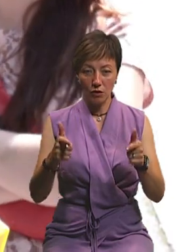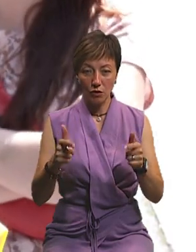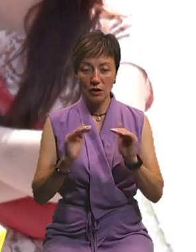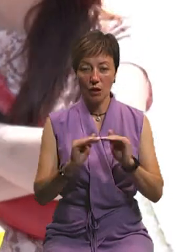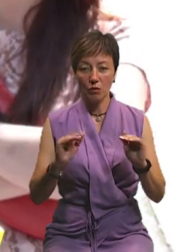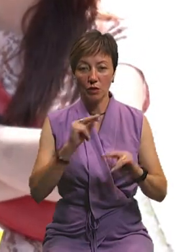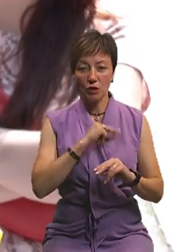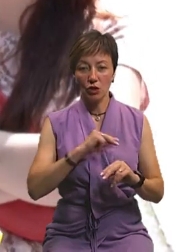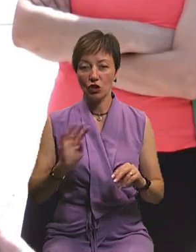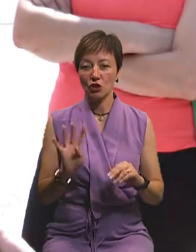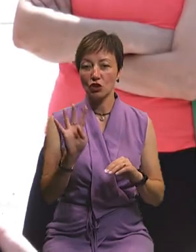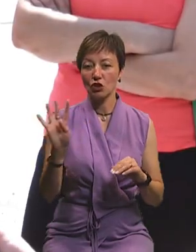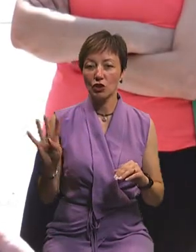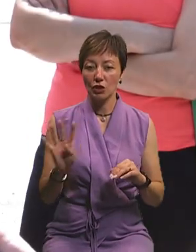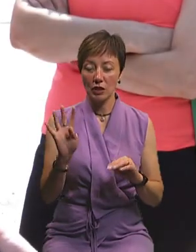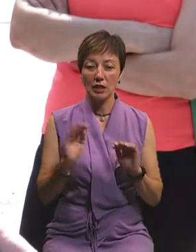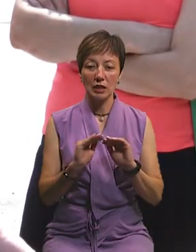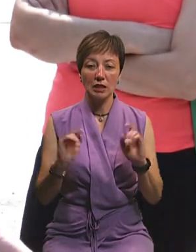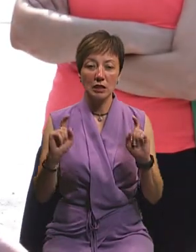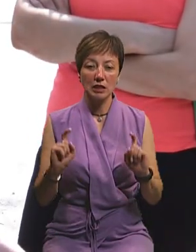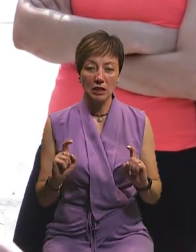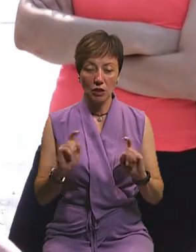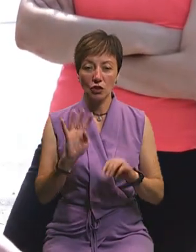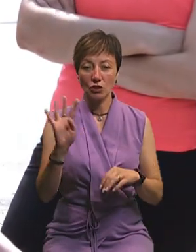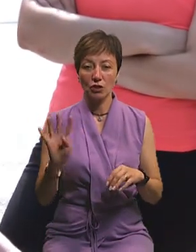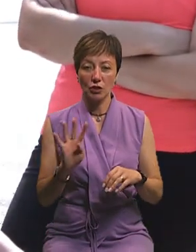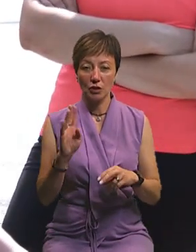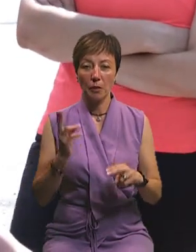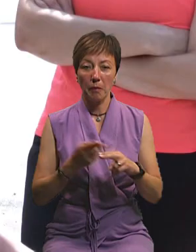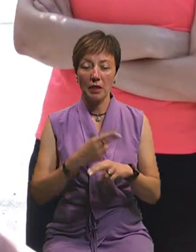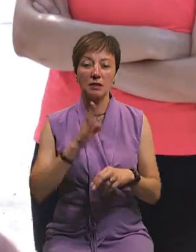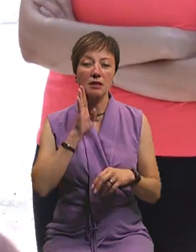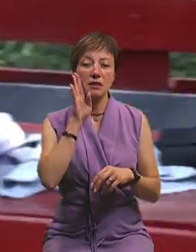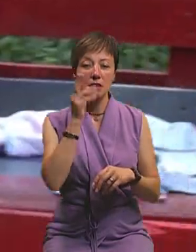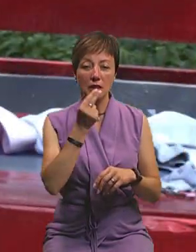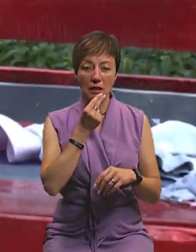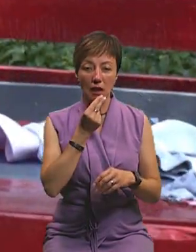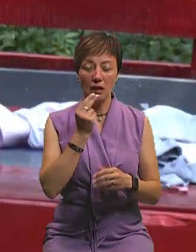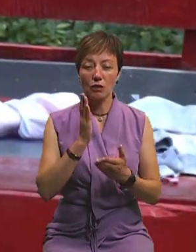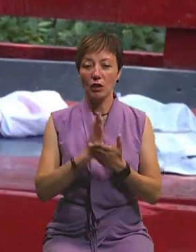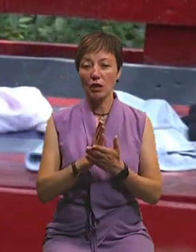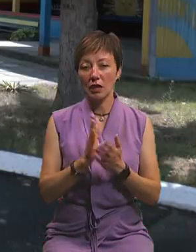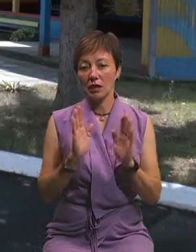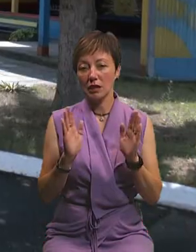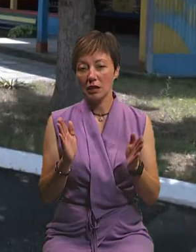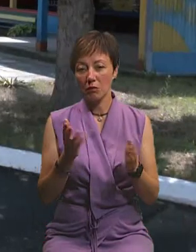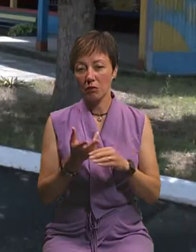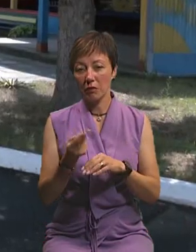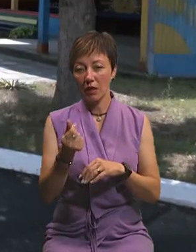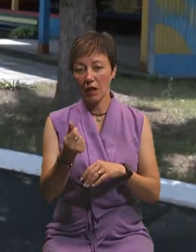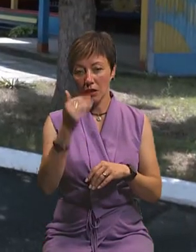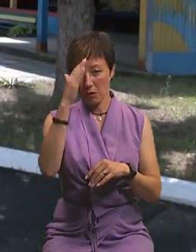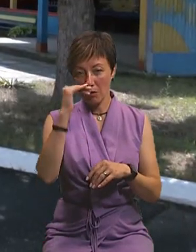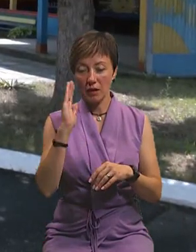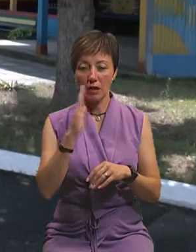що садочок працює лише 4 години діти сидять чотири години без сніданку є І лише перекус який платять батьки